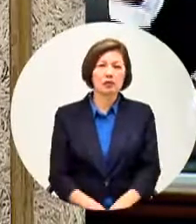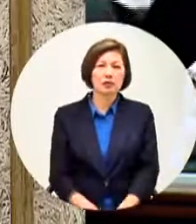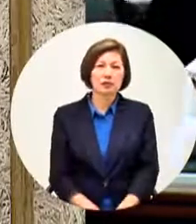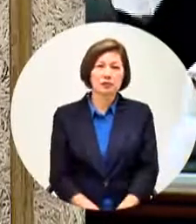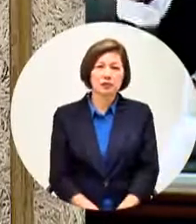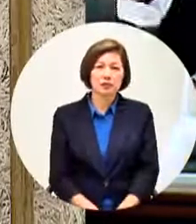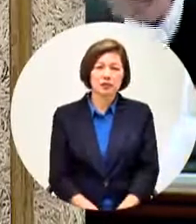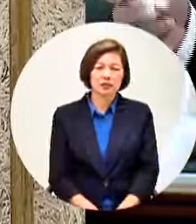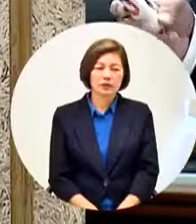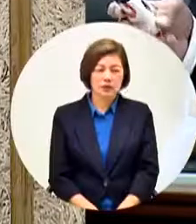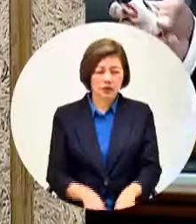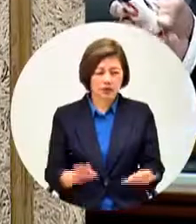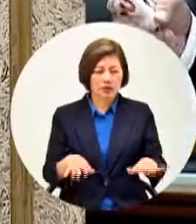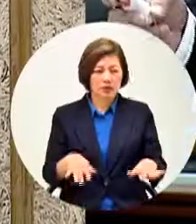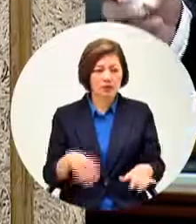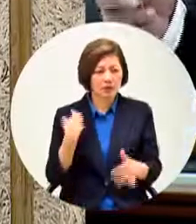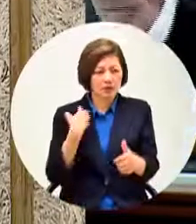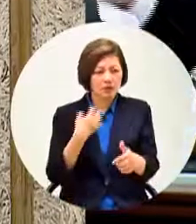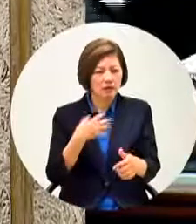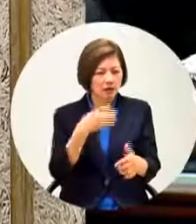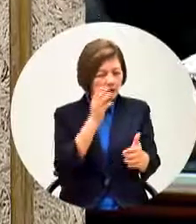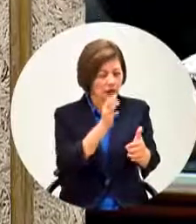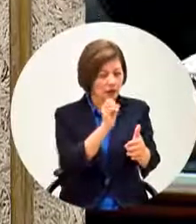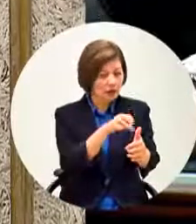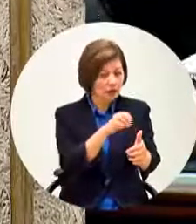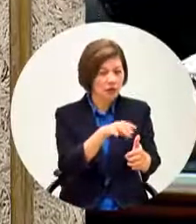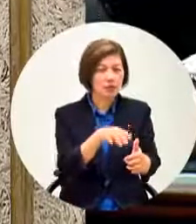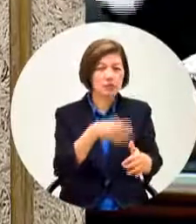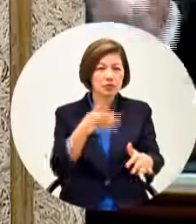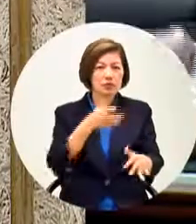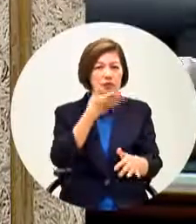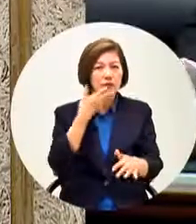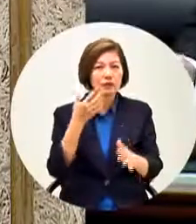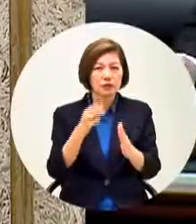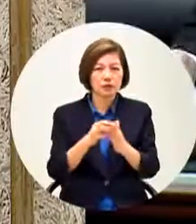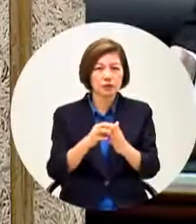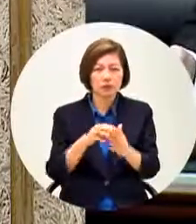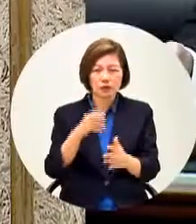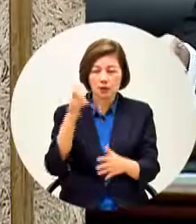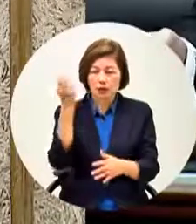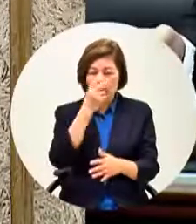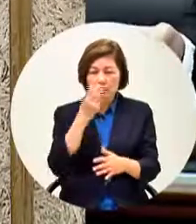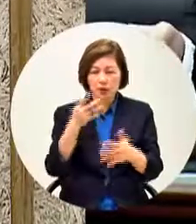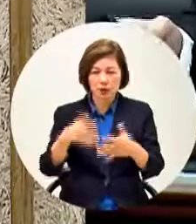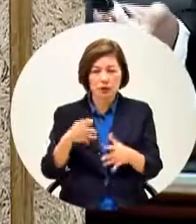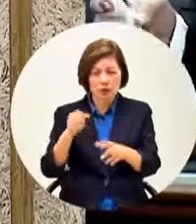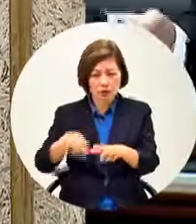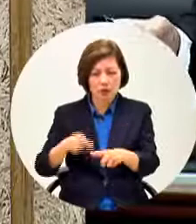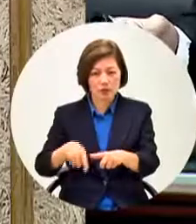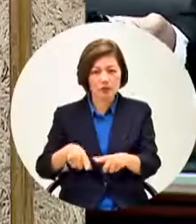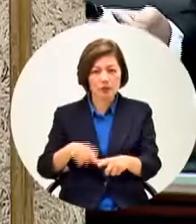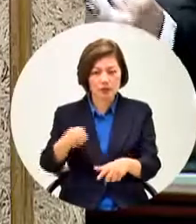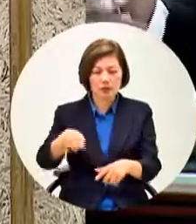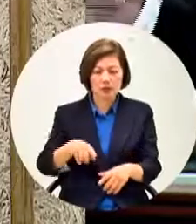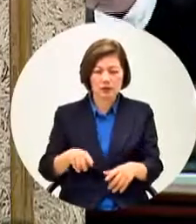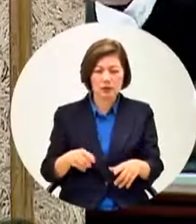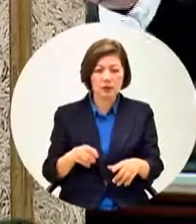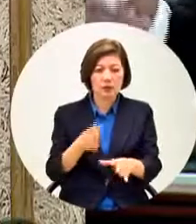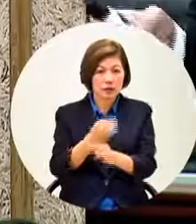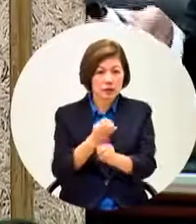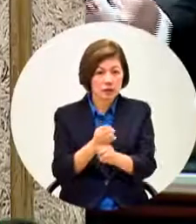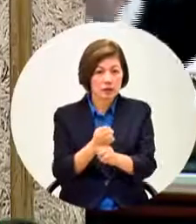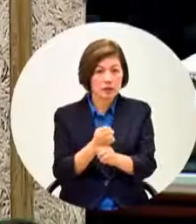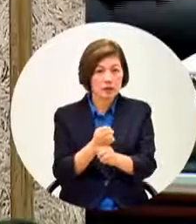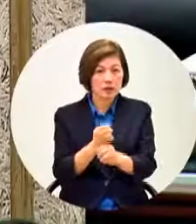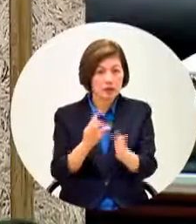身伫遮是拜托按水利局，是咪按这顾问公司啊，你安排一个时间啊，看要来